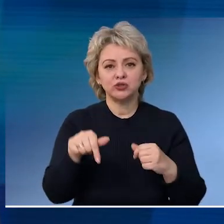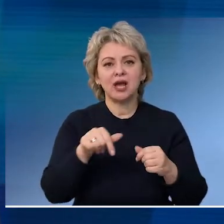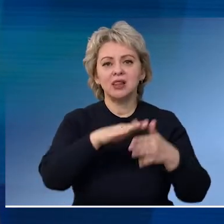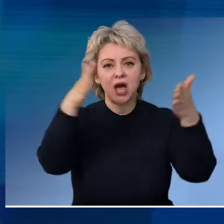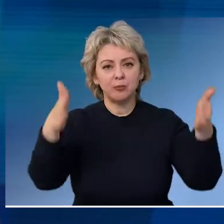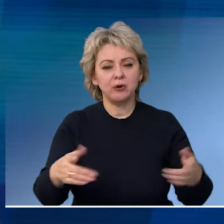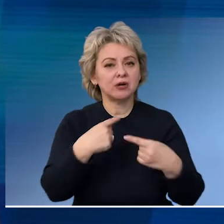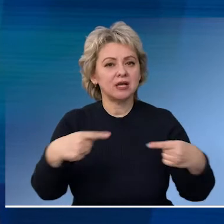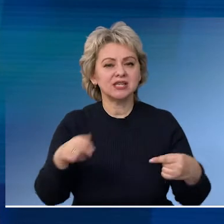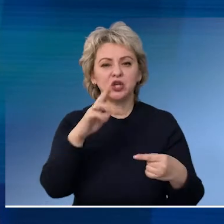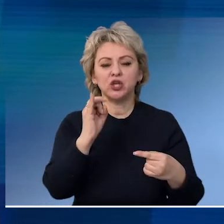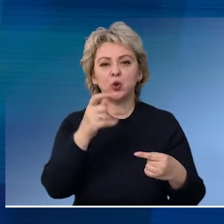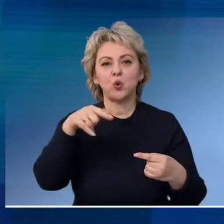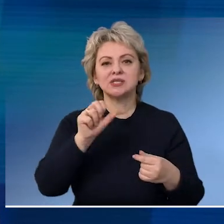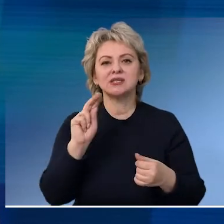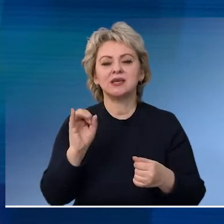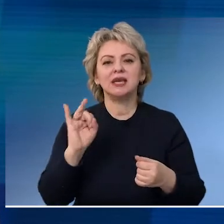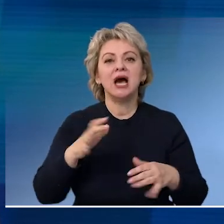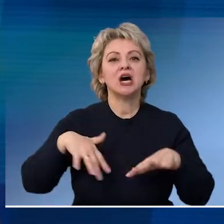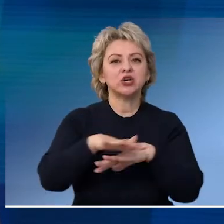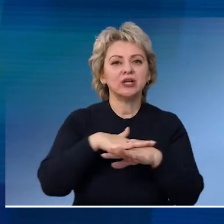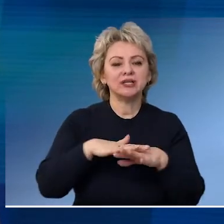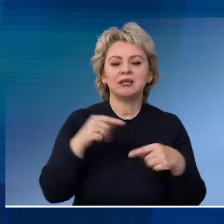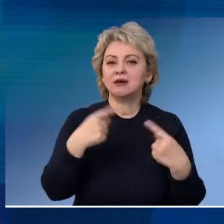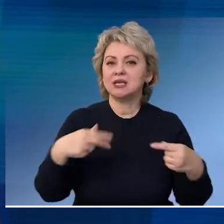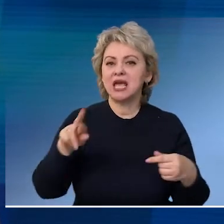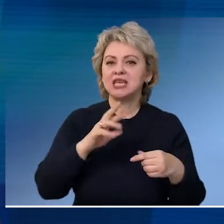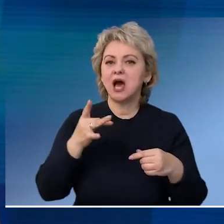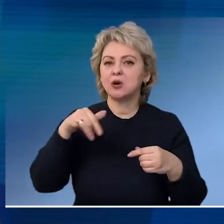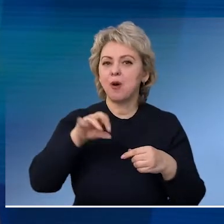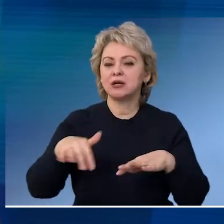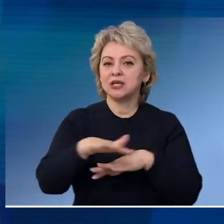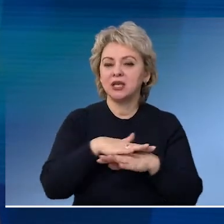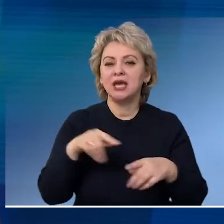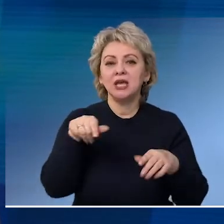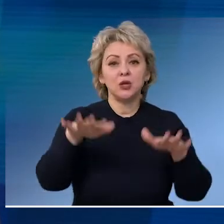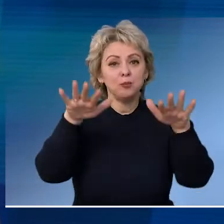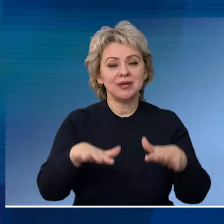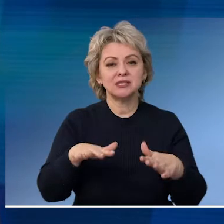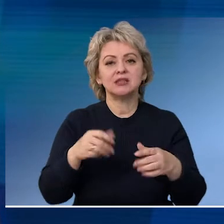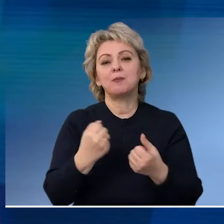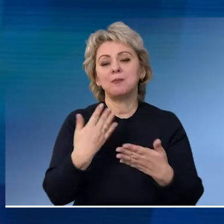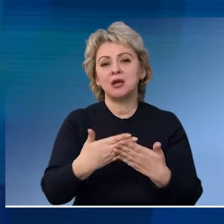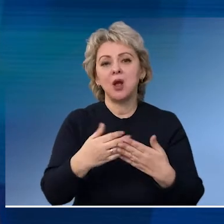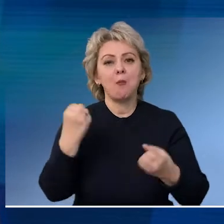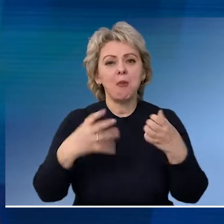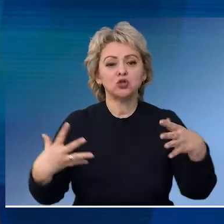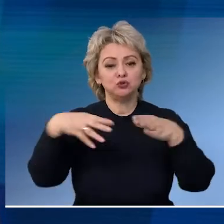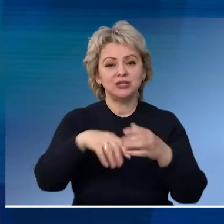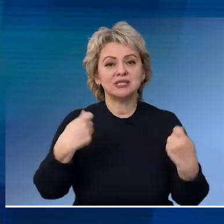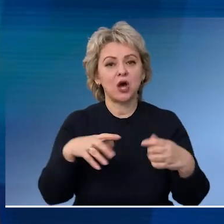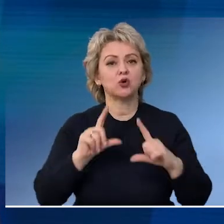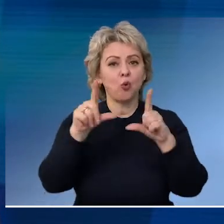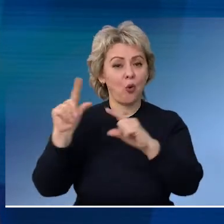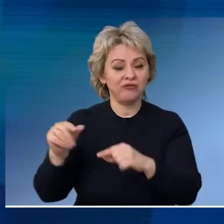нестационарных ларьков, палаток, киоски, рынки, ярмарки и мобильные объекты торговли. По всем